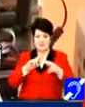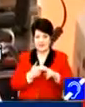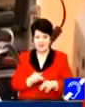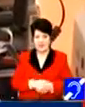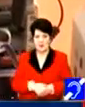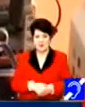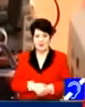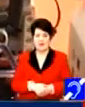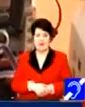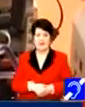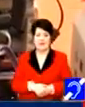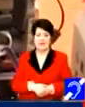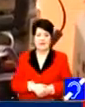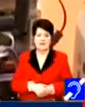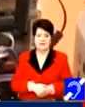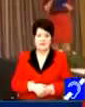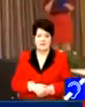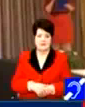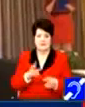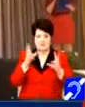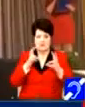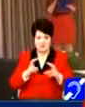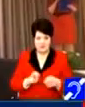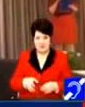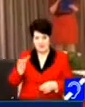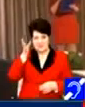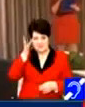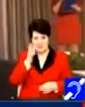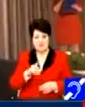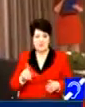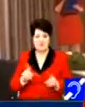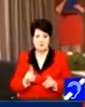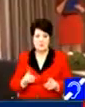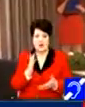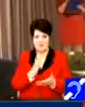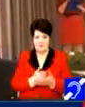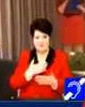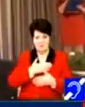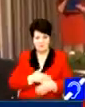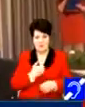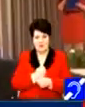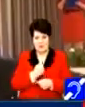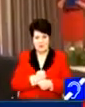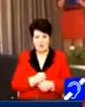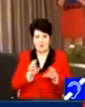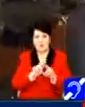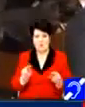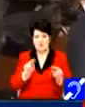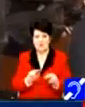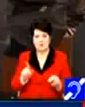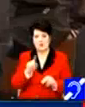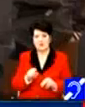программными продуктами. Elevii au prezentat și invenții și cercetări. Sunt foarte bravo și avem o satisfacție de lucru care l-au făcut profesori și